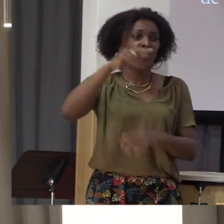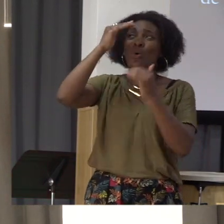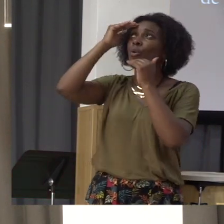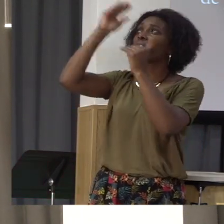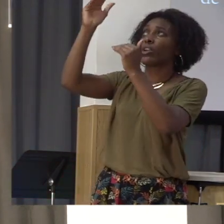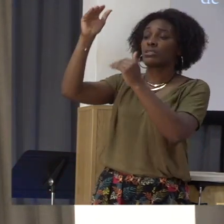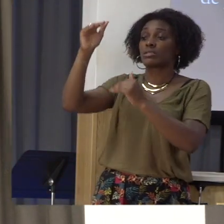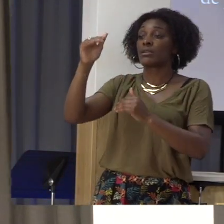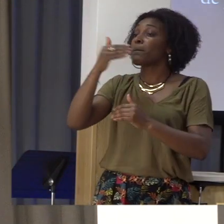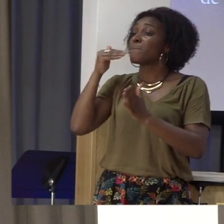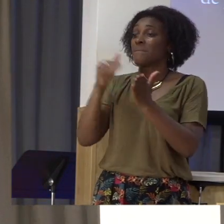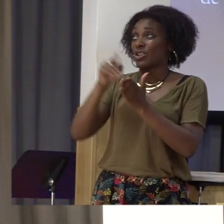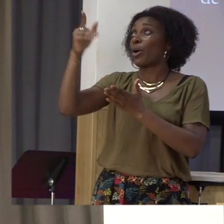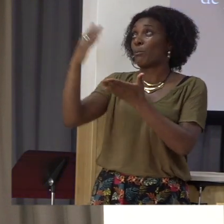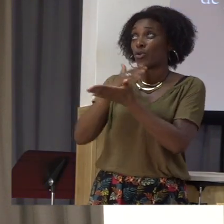le plan de Dieu.